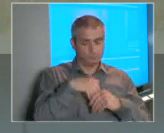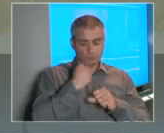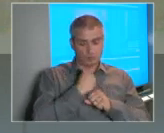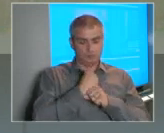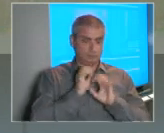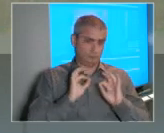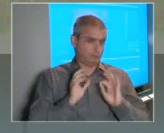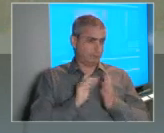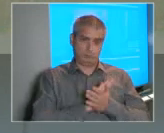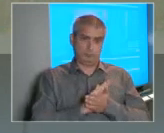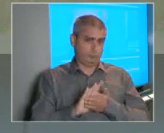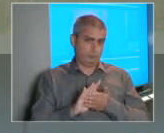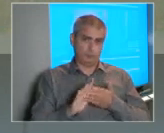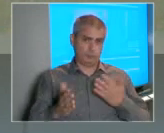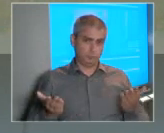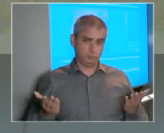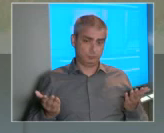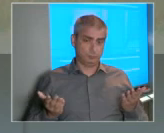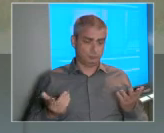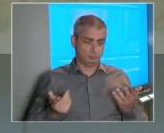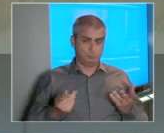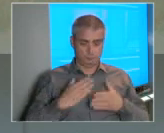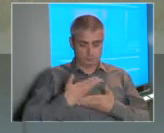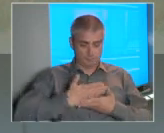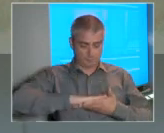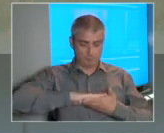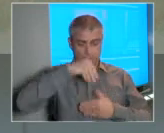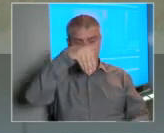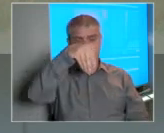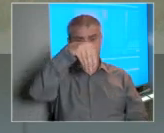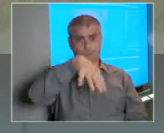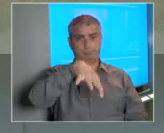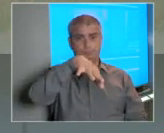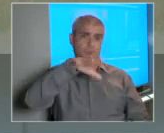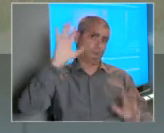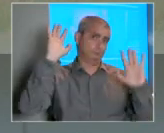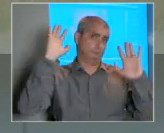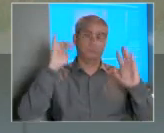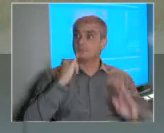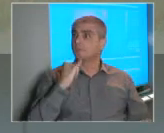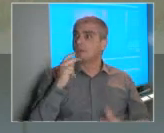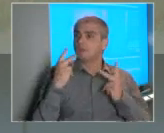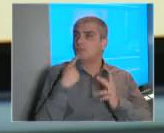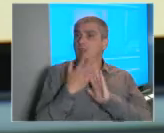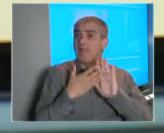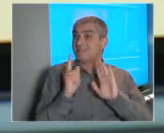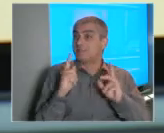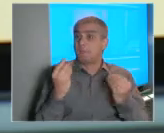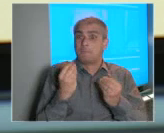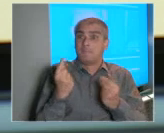את הפעולה המאוד פשוטה, סוגרים את המעטפה ומטילים את הפתק. נכון, חשוב אולי להגיד שאם יש